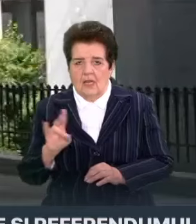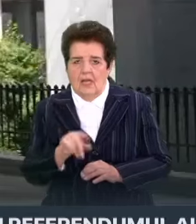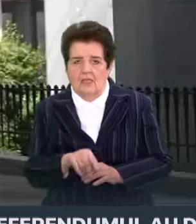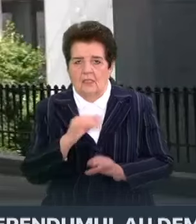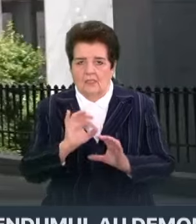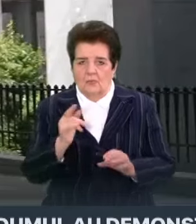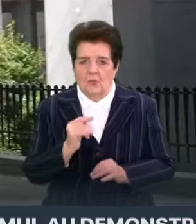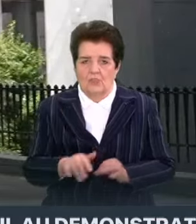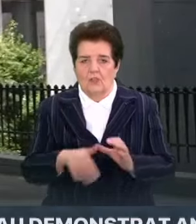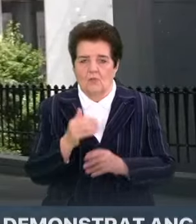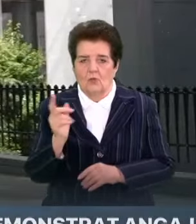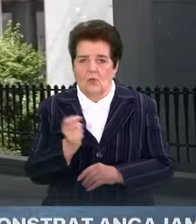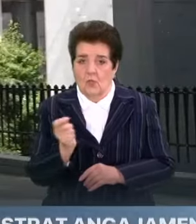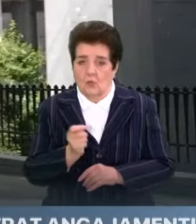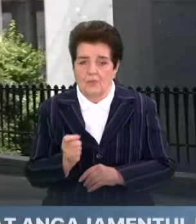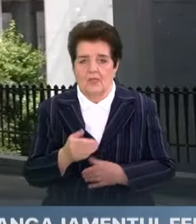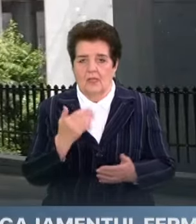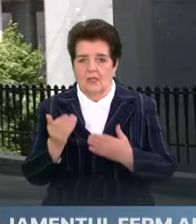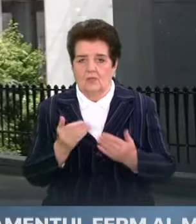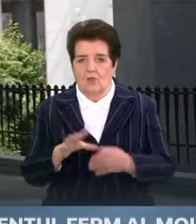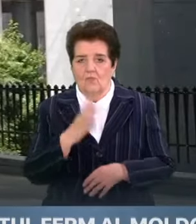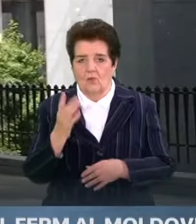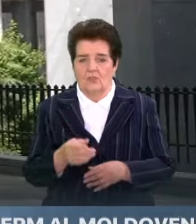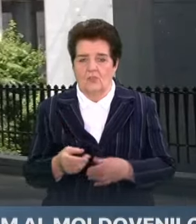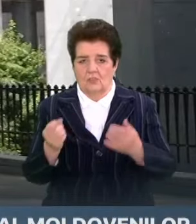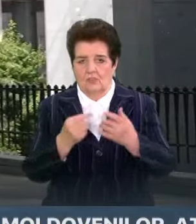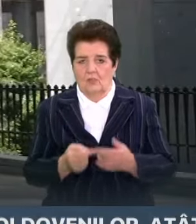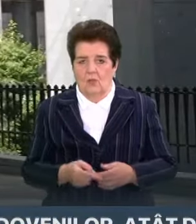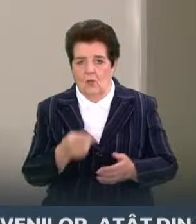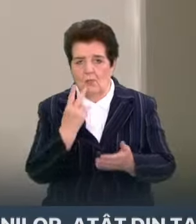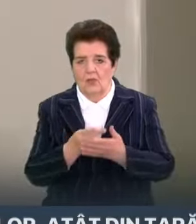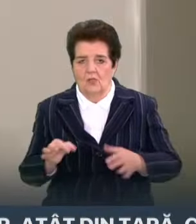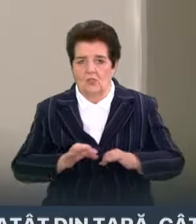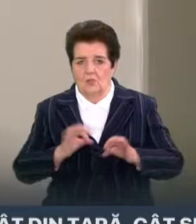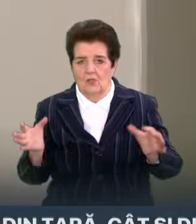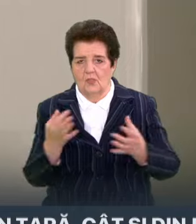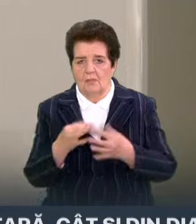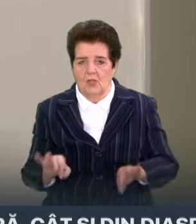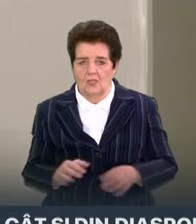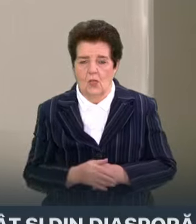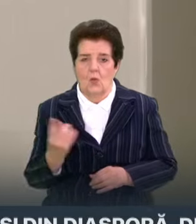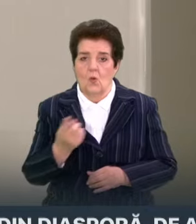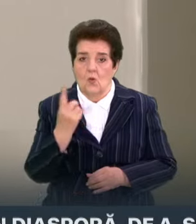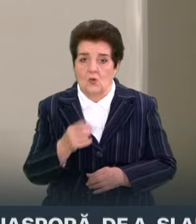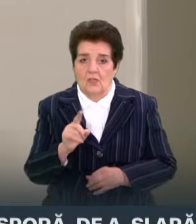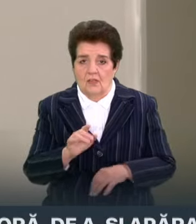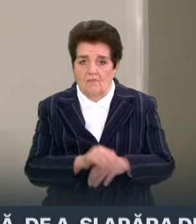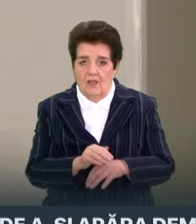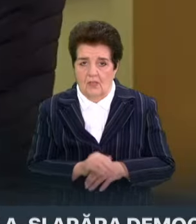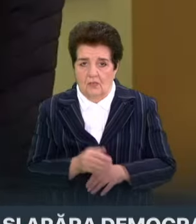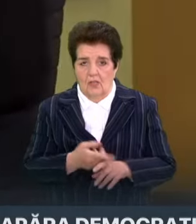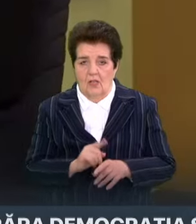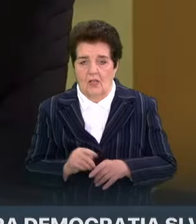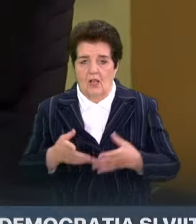și referendumul de duminică a fost unul strâns, acesta reprezintă o sărbătoare a democrației. Unul dintre factorii cheie care